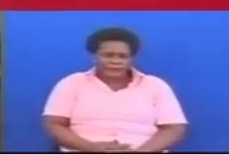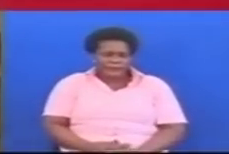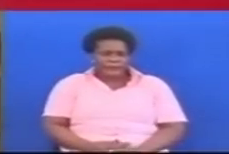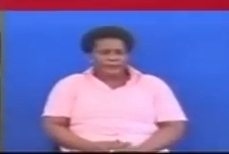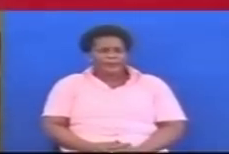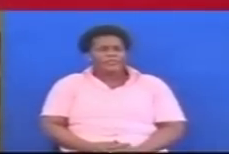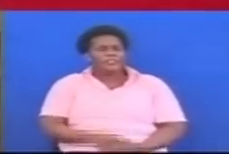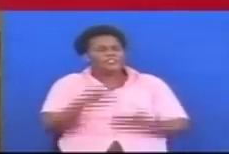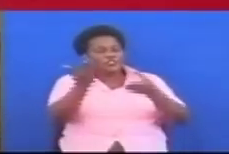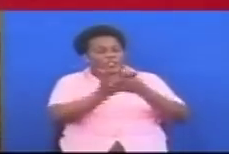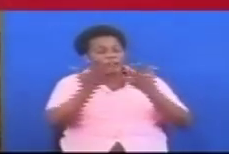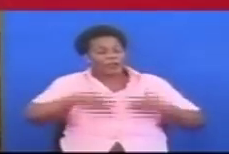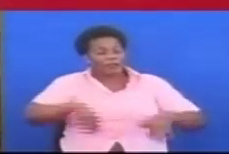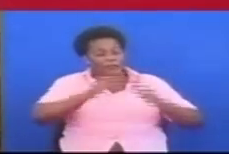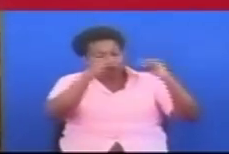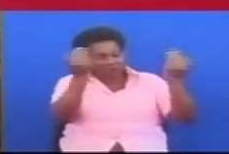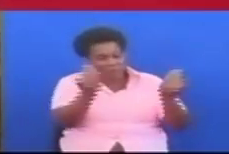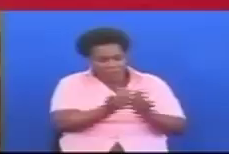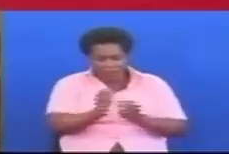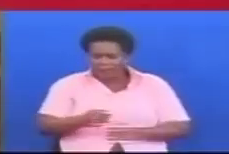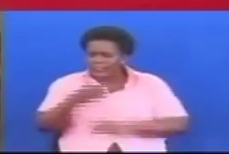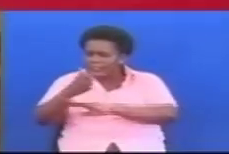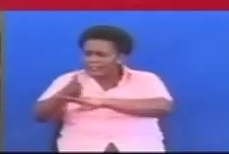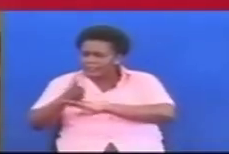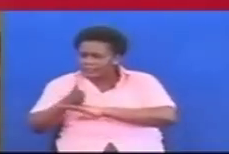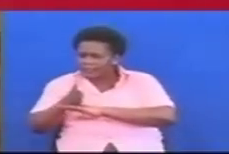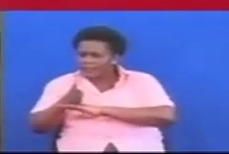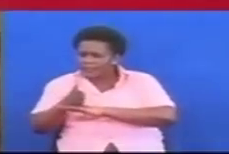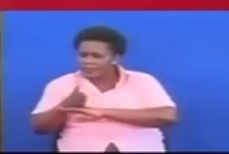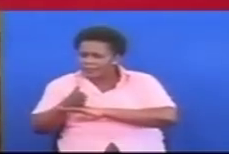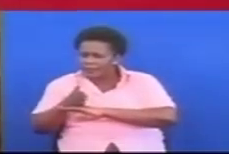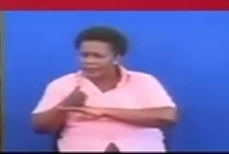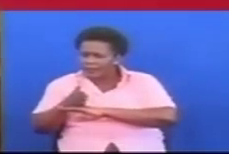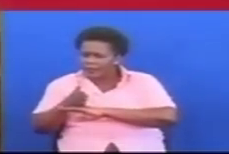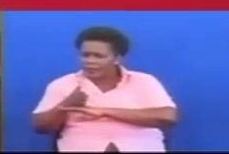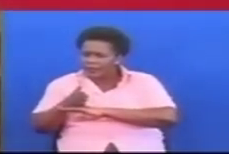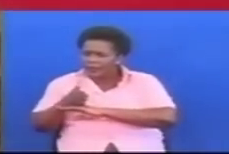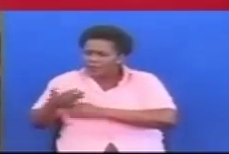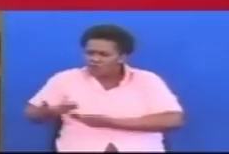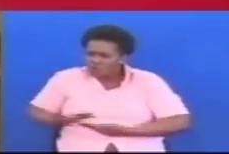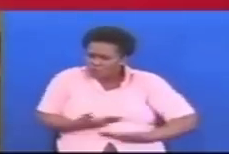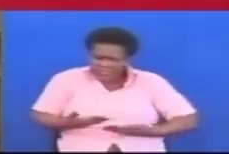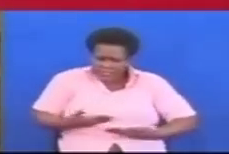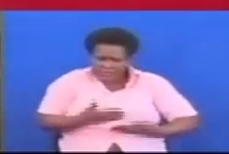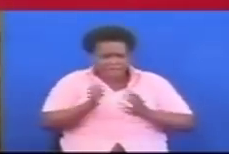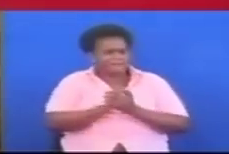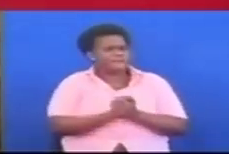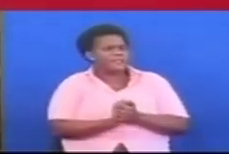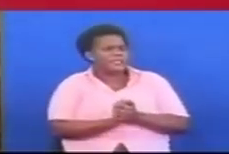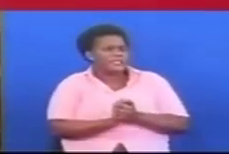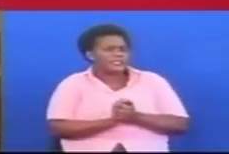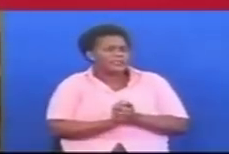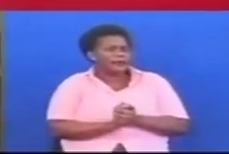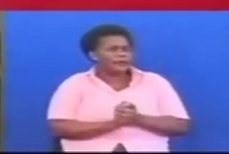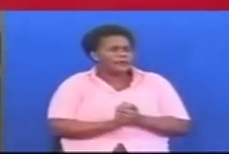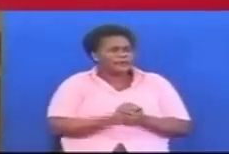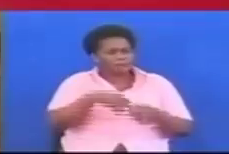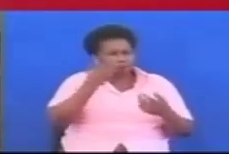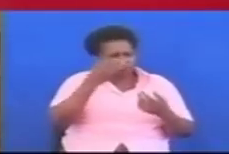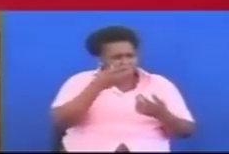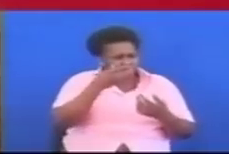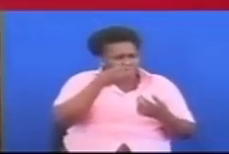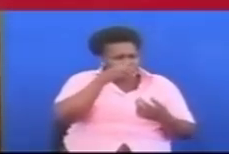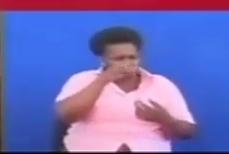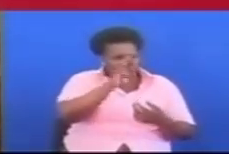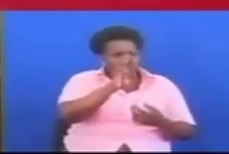la Afya Duniani, Shirika la Umoja wa Mataifa la Kuhudumia Watoto, Shirika la Maendeleo la Ubelgiji, Programu